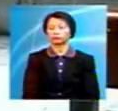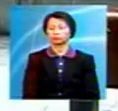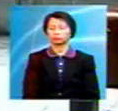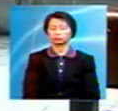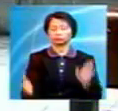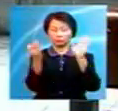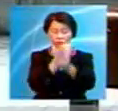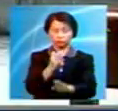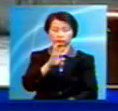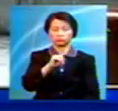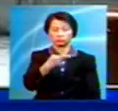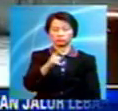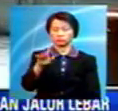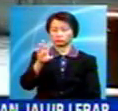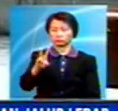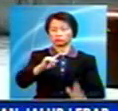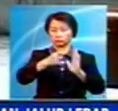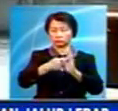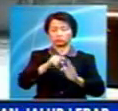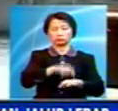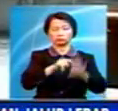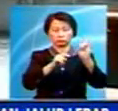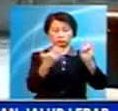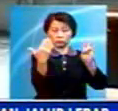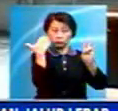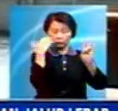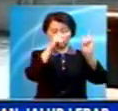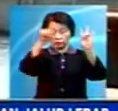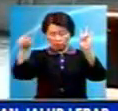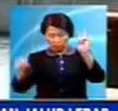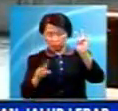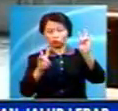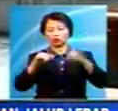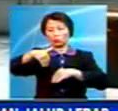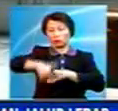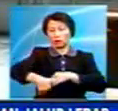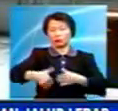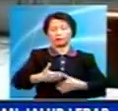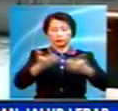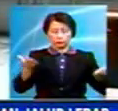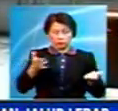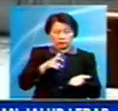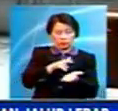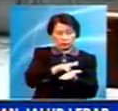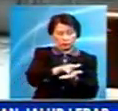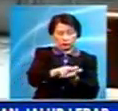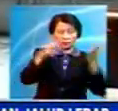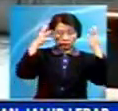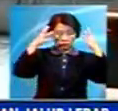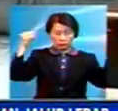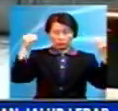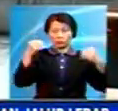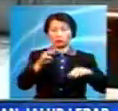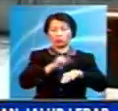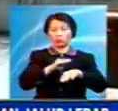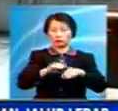Reflection MH17 ini beroperasi daripada pukul 7 pagi sehingga 7 malam di lapangan terbang antarabangsa Schiphol ini. Buat sementara,